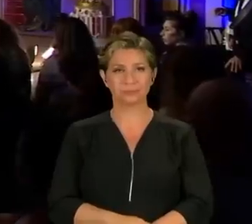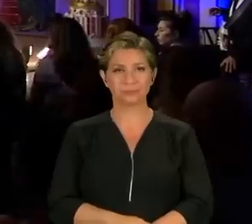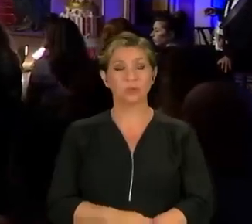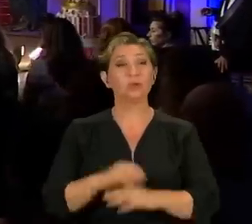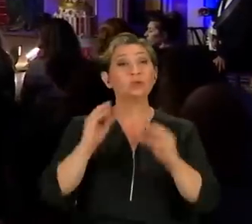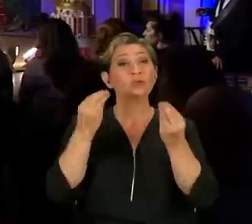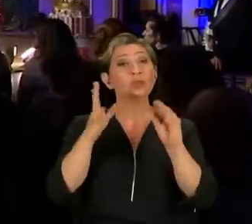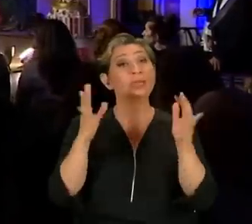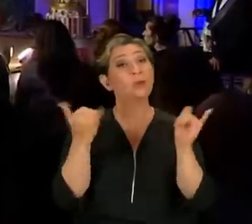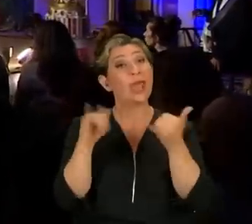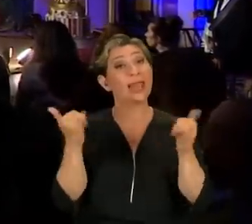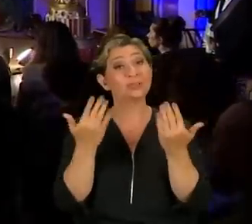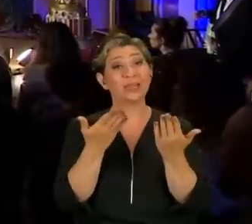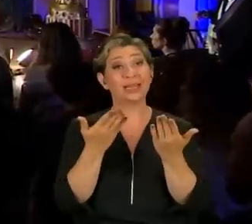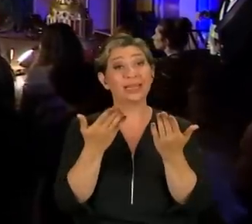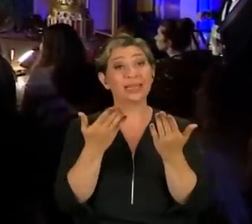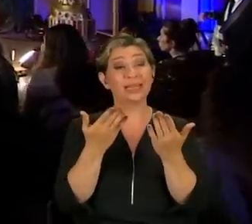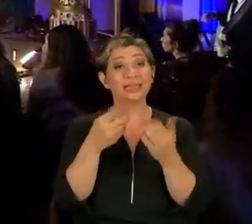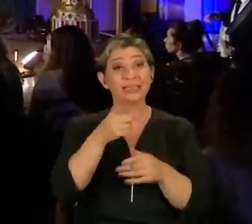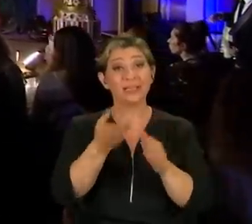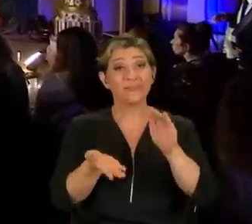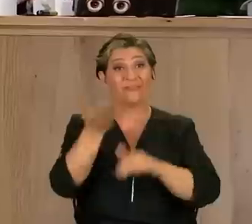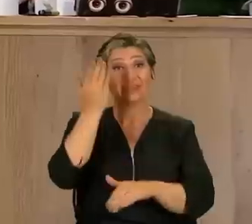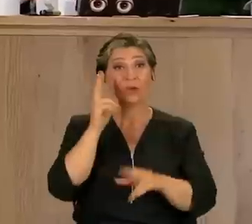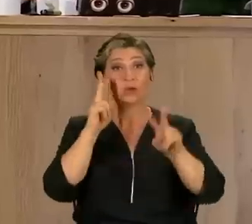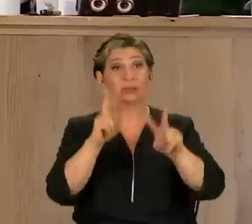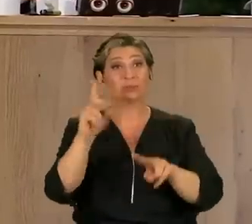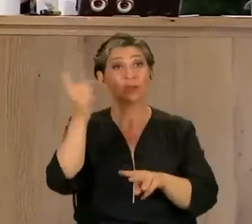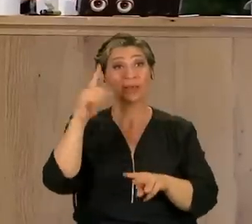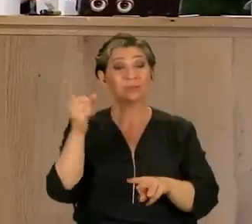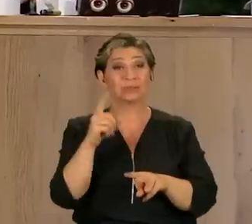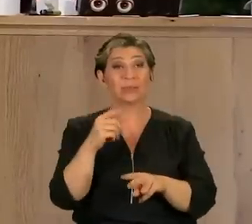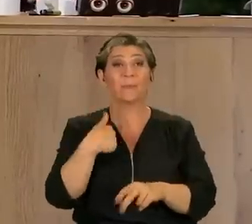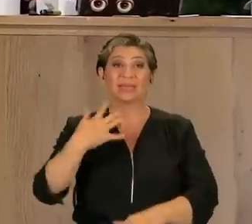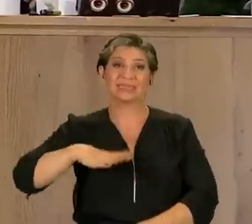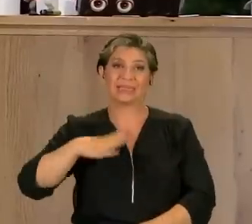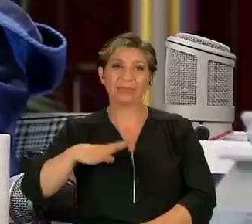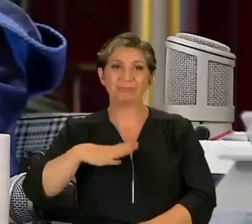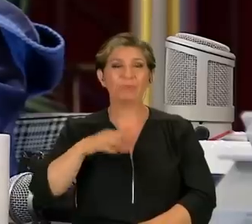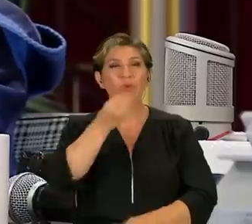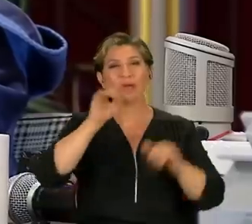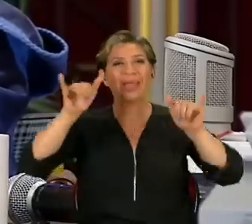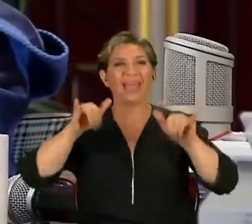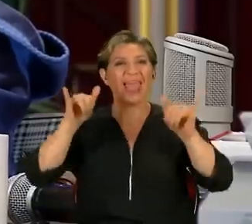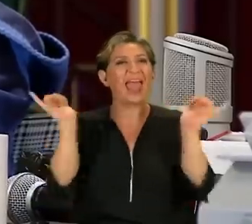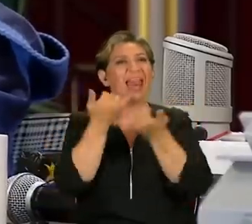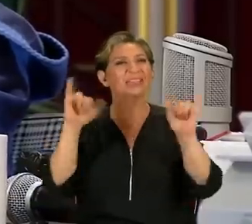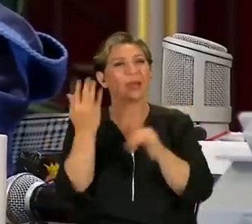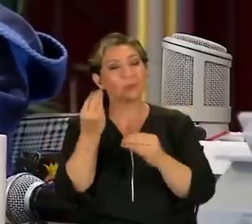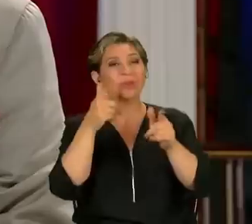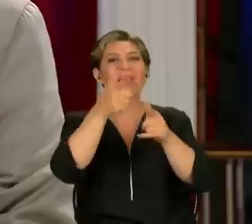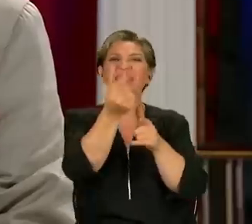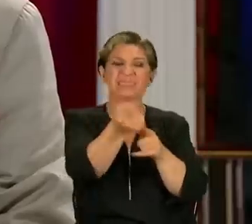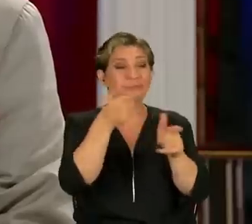Dur. Çocuklar çok eğlenceli. Çok. Senden fazla göstermiş zaten yönetmen onları. Ben öyle istedim. Öyle mi? Çok eğlendim. Hı-hı.